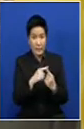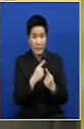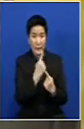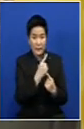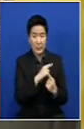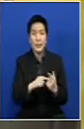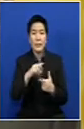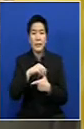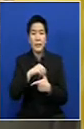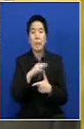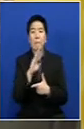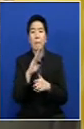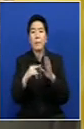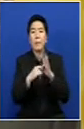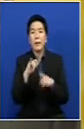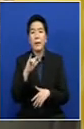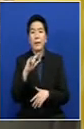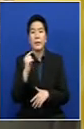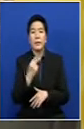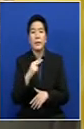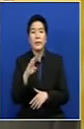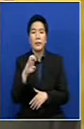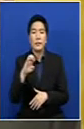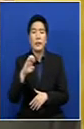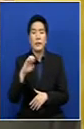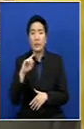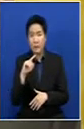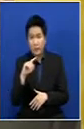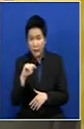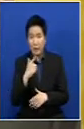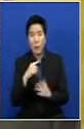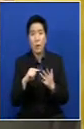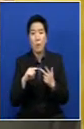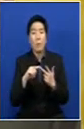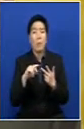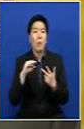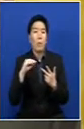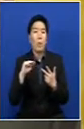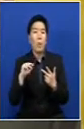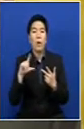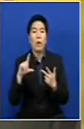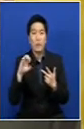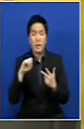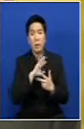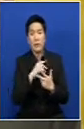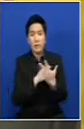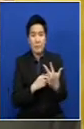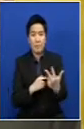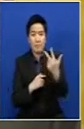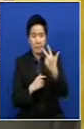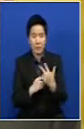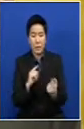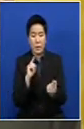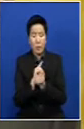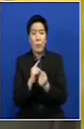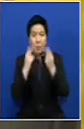วิหารพระพรหมบัณฑิตแห่งวัดประยุรวงศาวาสวรวิหารและพระพรหมโมลีวัดปากน้ำภาษีเจริญได้เข้าพบกับน